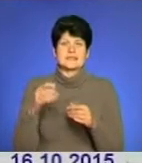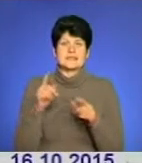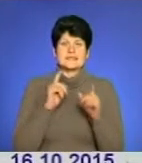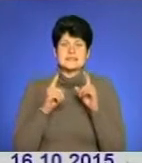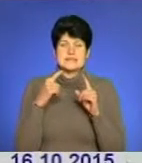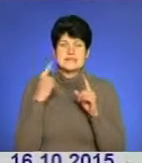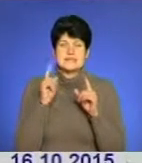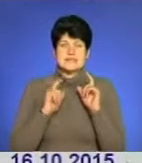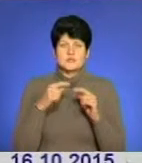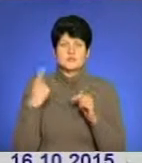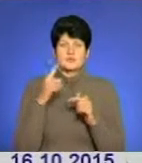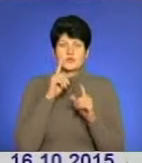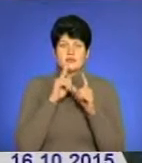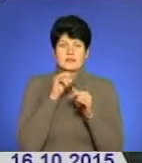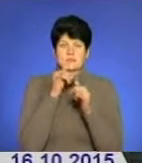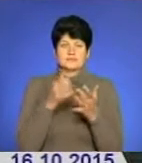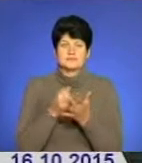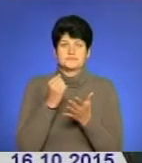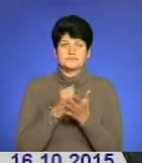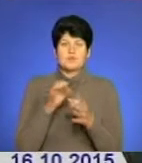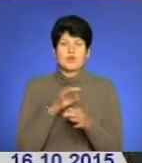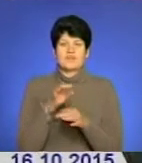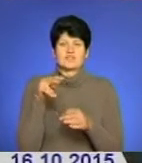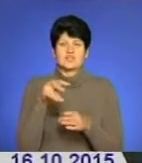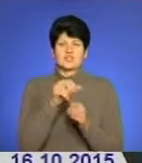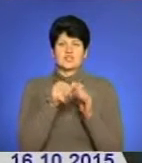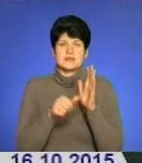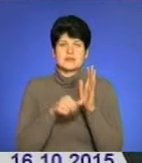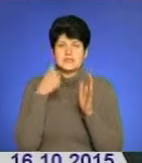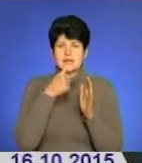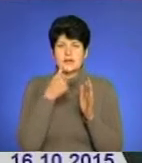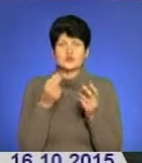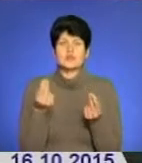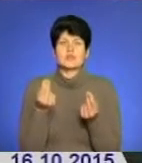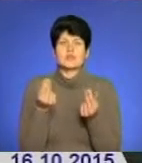неможливо запатентувати проекти на 2016 рік. А